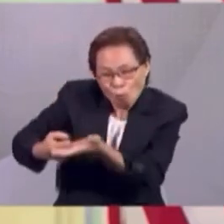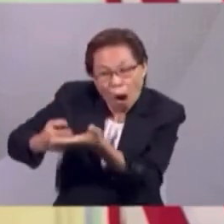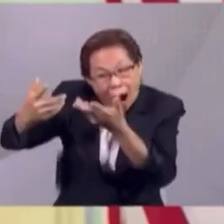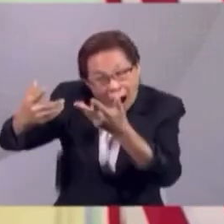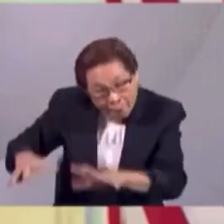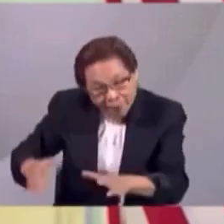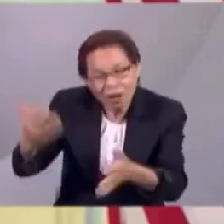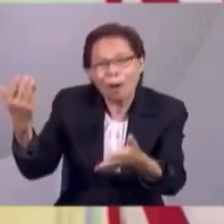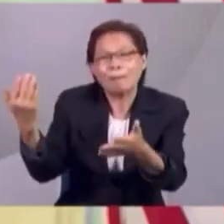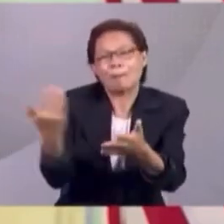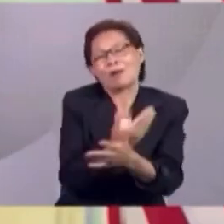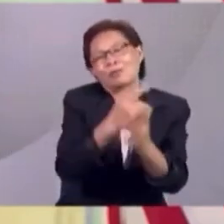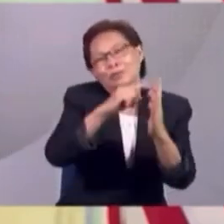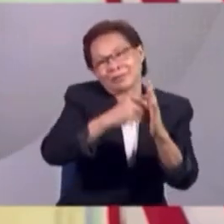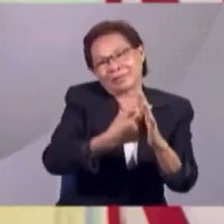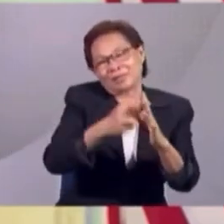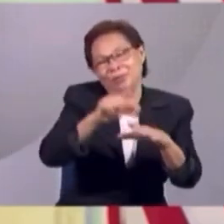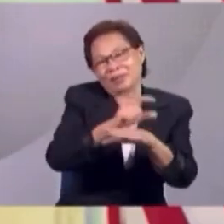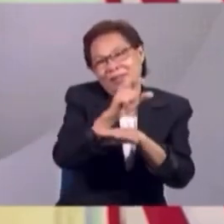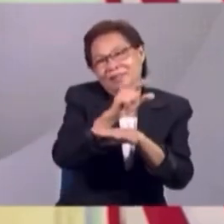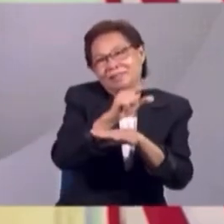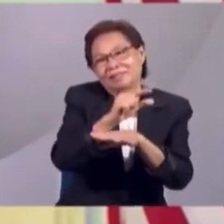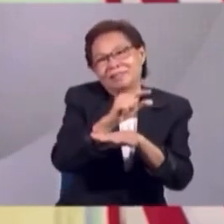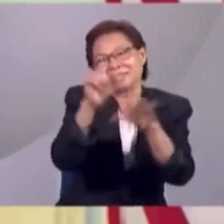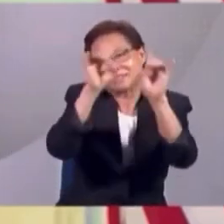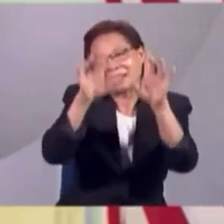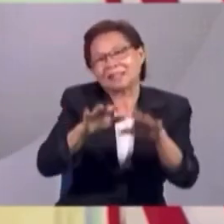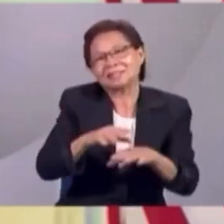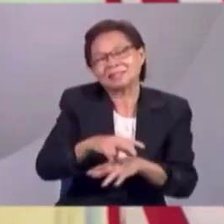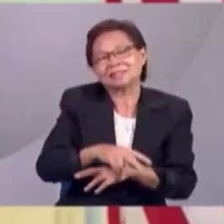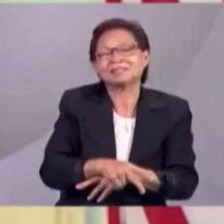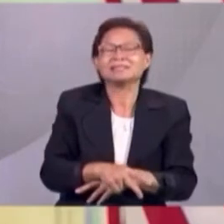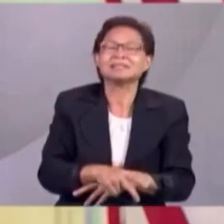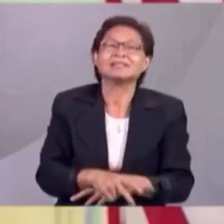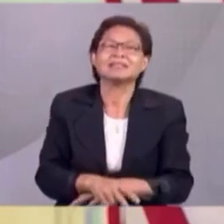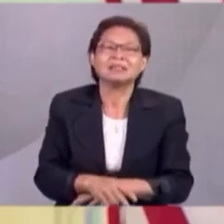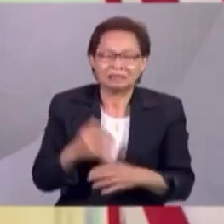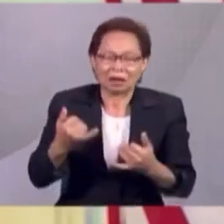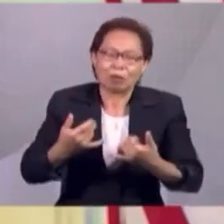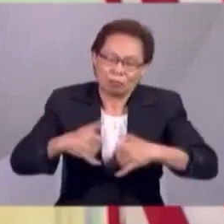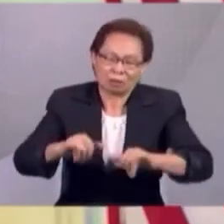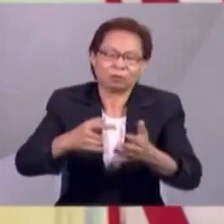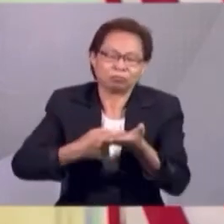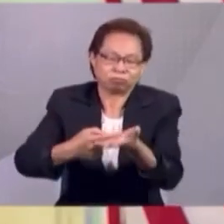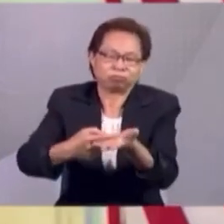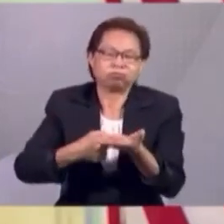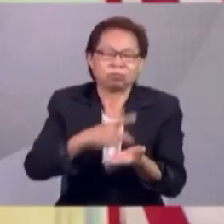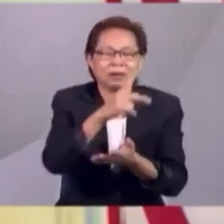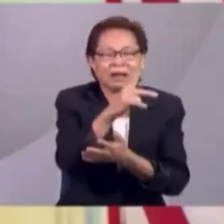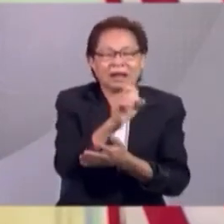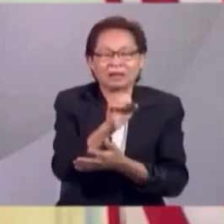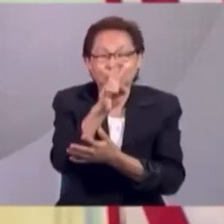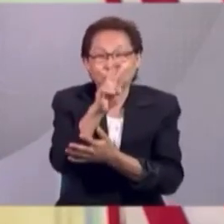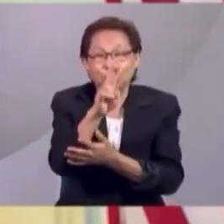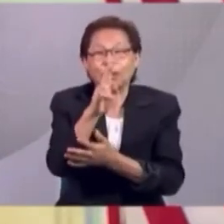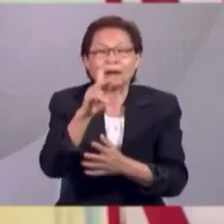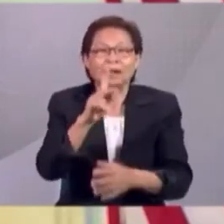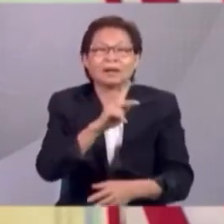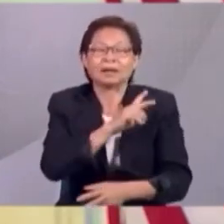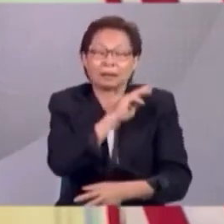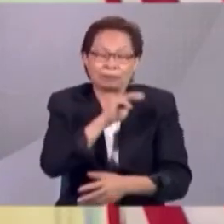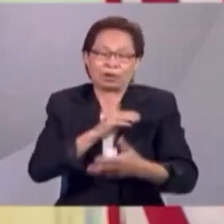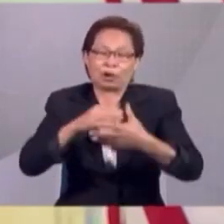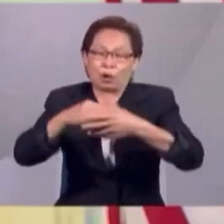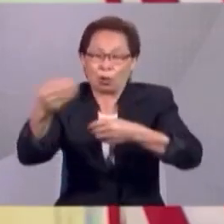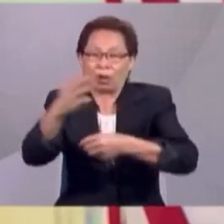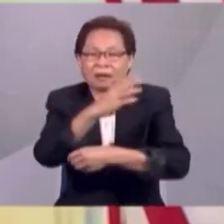sekarang ini kita masih dalam proses rundingan antara KSU Kementerian Luar kita dengan